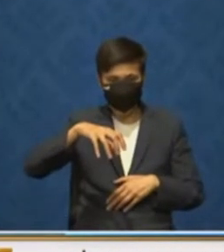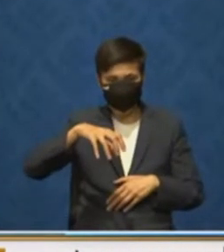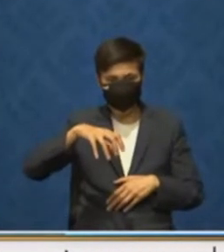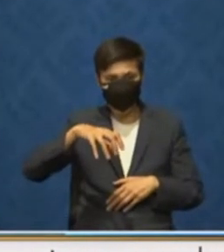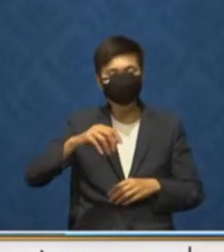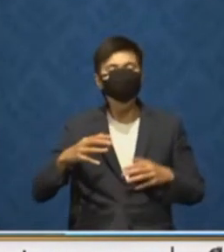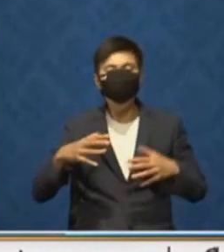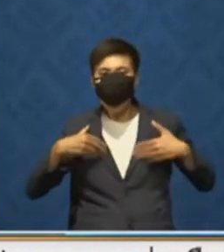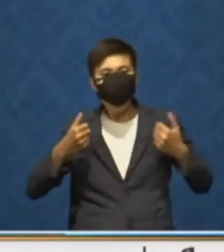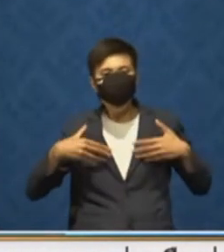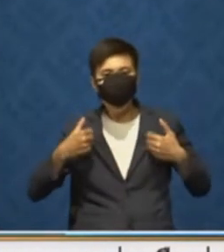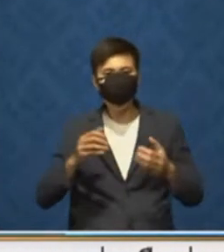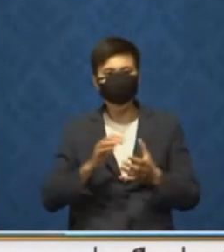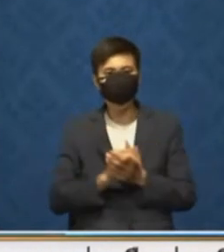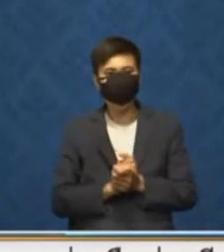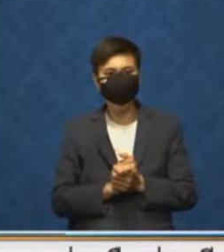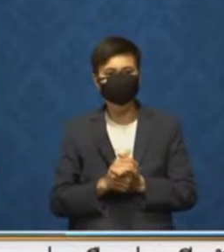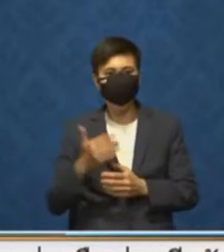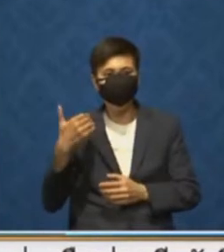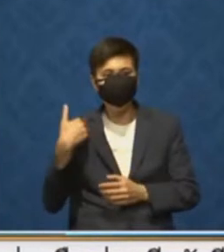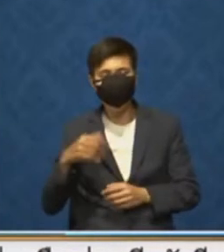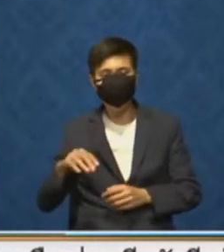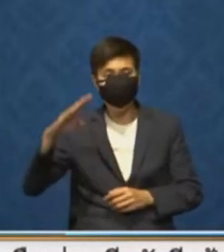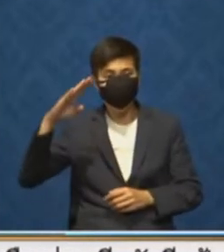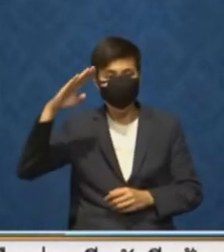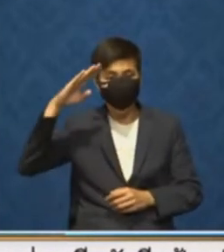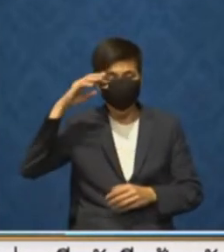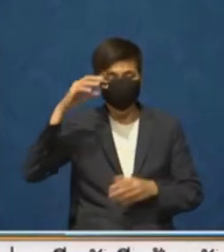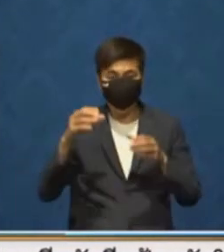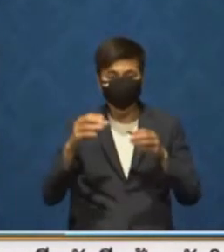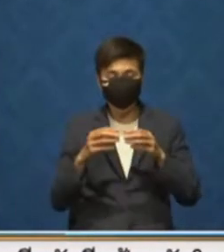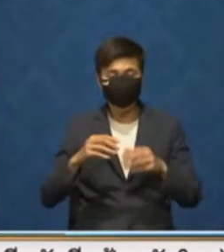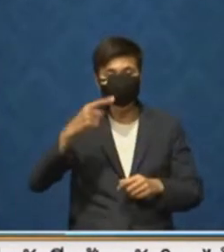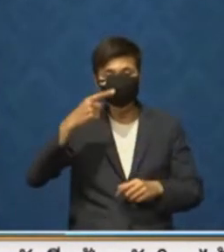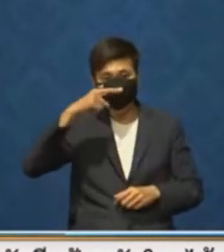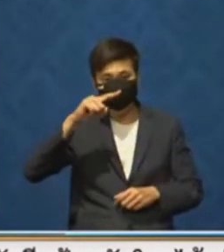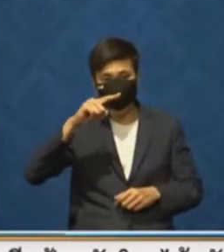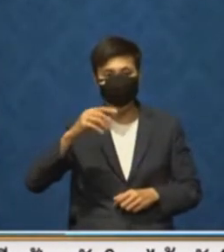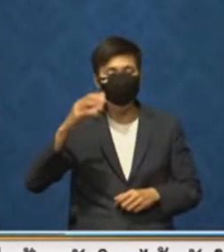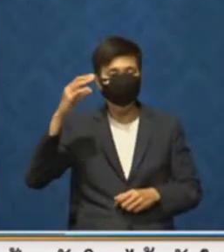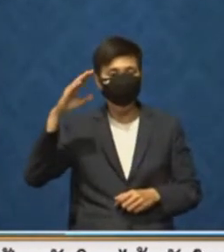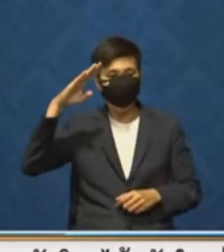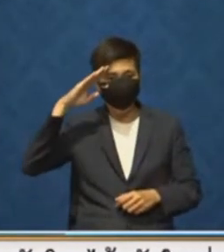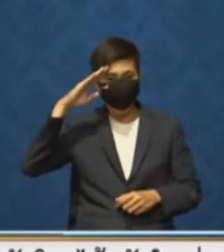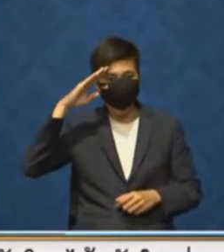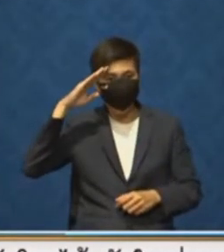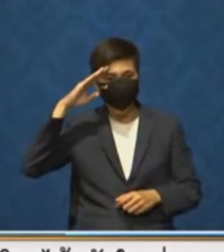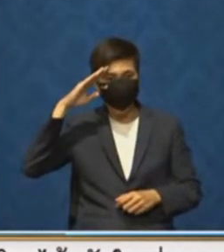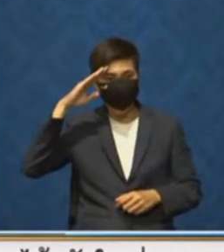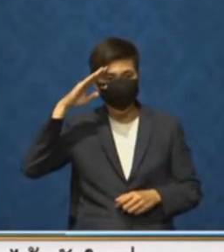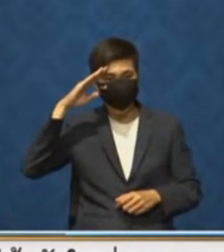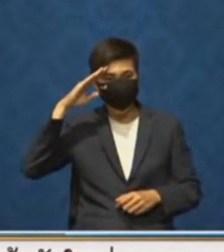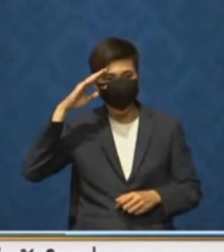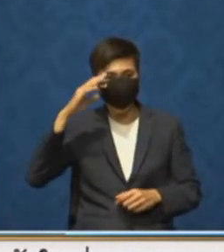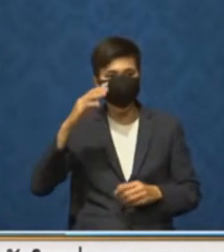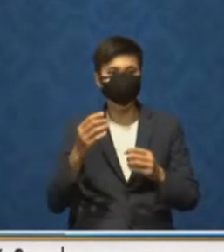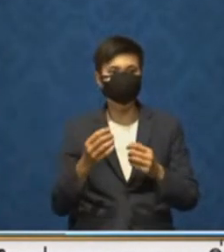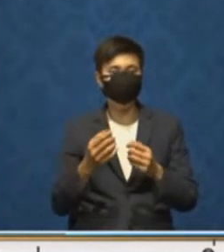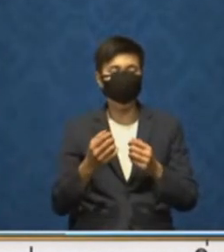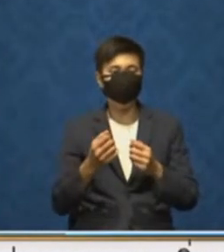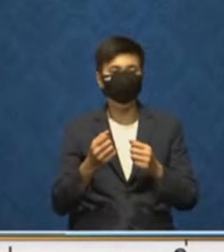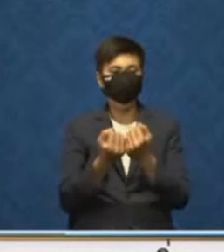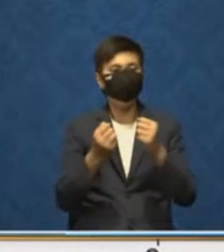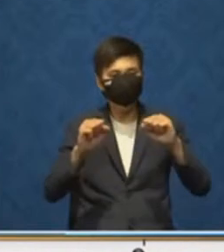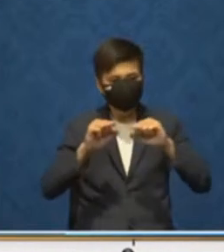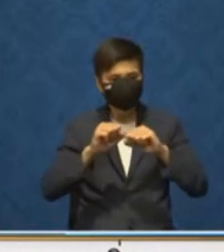มือสโมสรกองทัพไทยขวามือสโมสรกองทัพบกซ้ายล่างสโมสรกองทัพเรือ